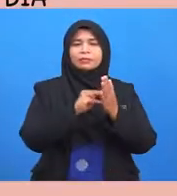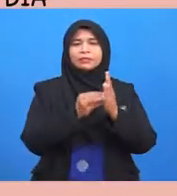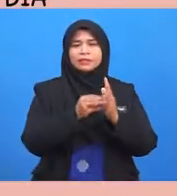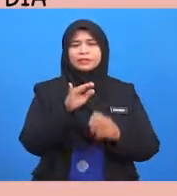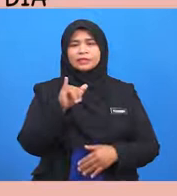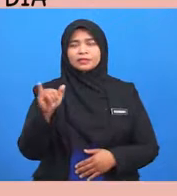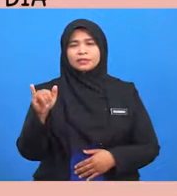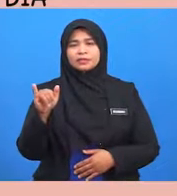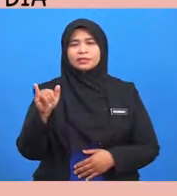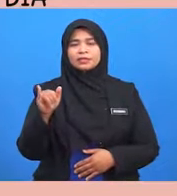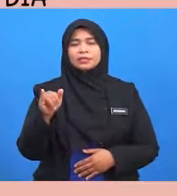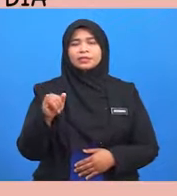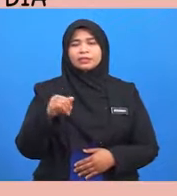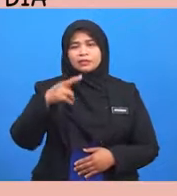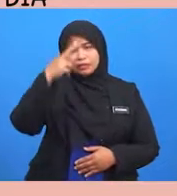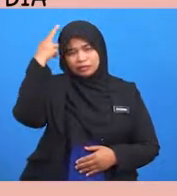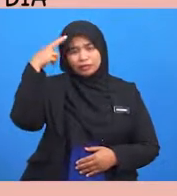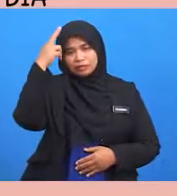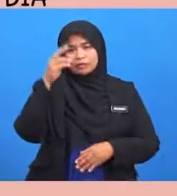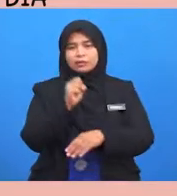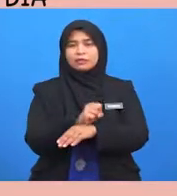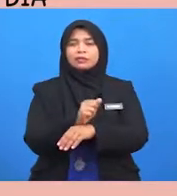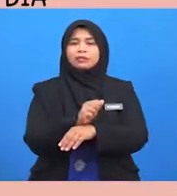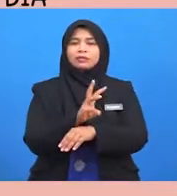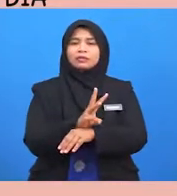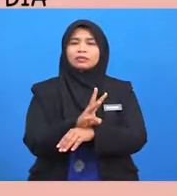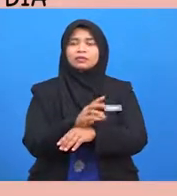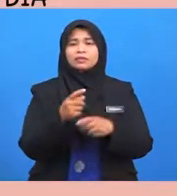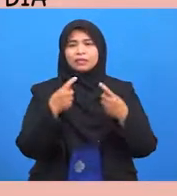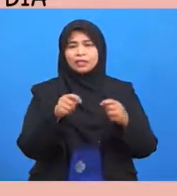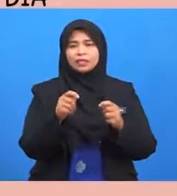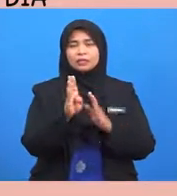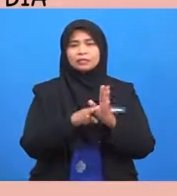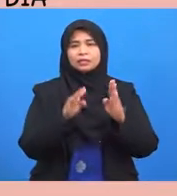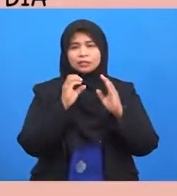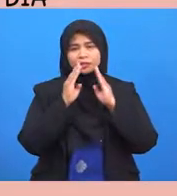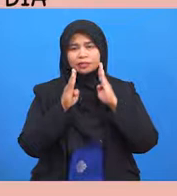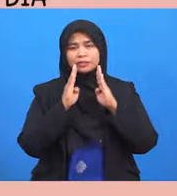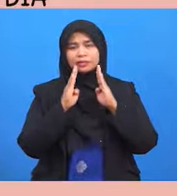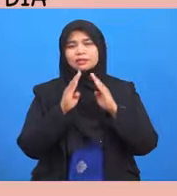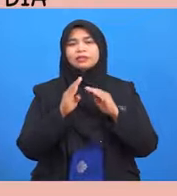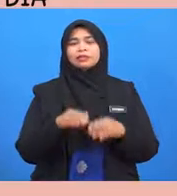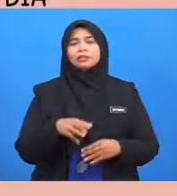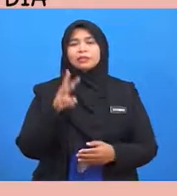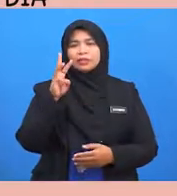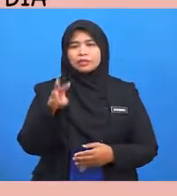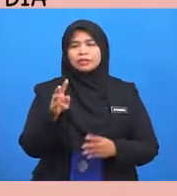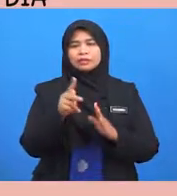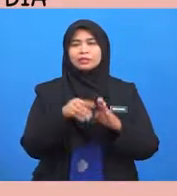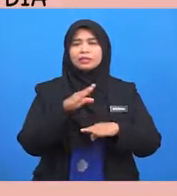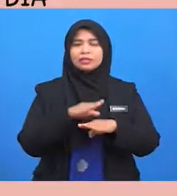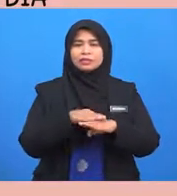Maksudnya, Rasulullah sallallahu alaihi wasallam telah bersabda, wajib ke